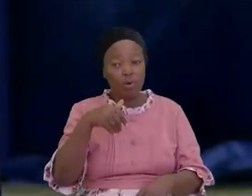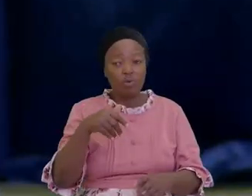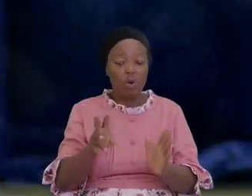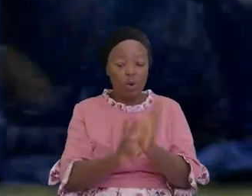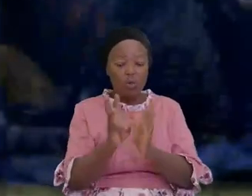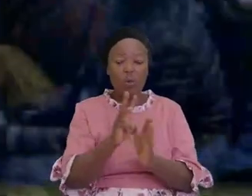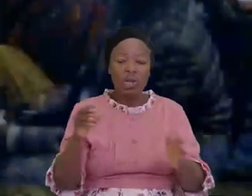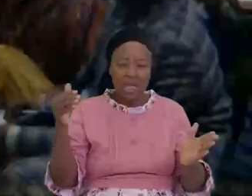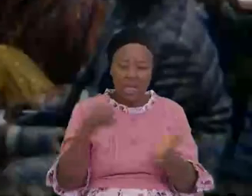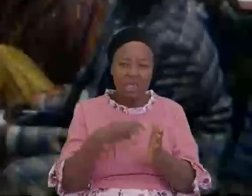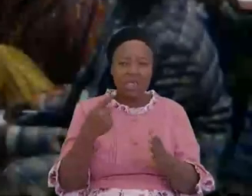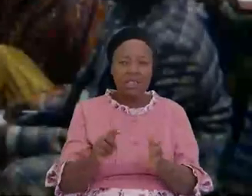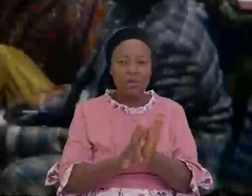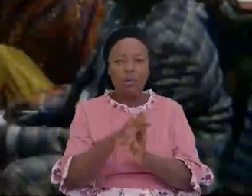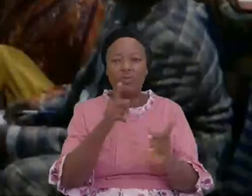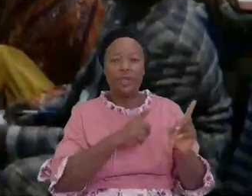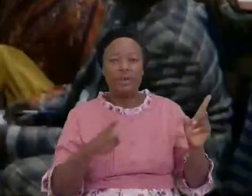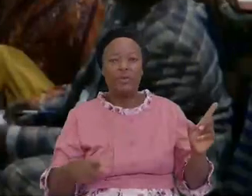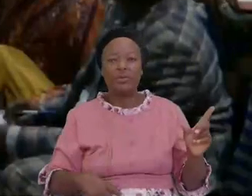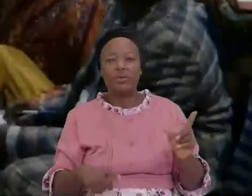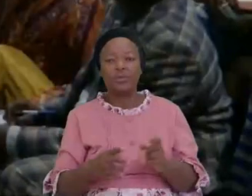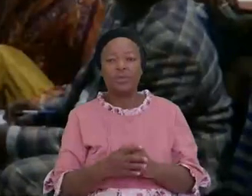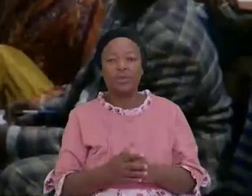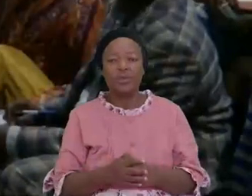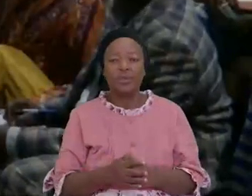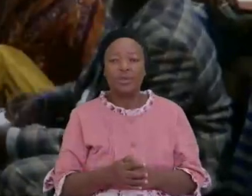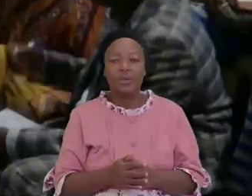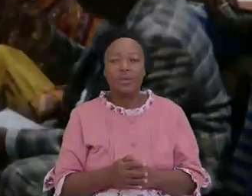volonté contraire et têtue.